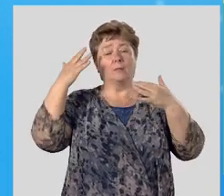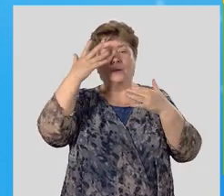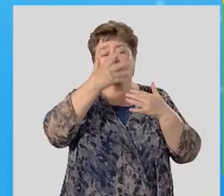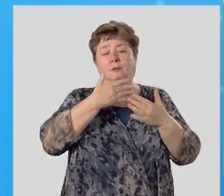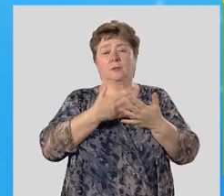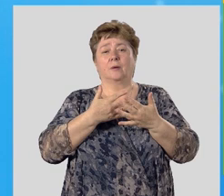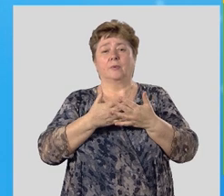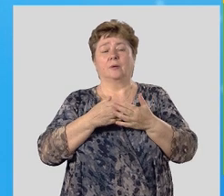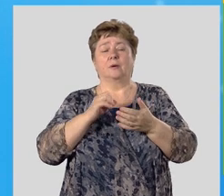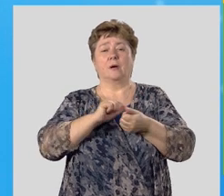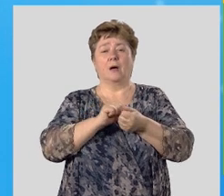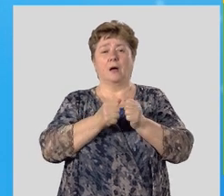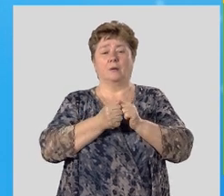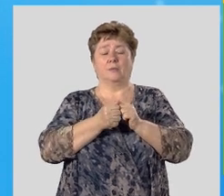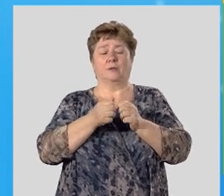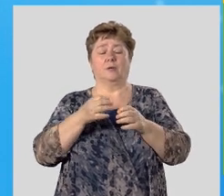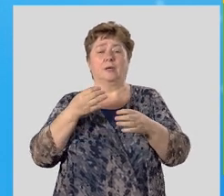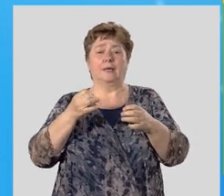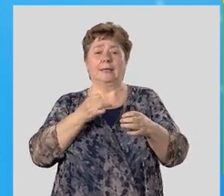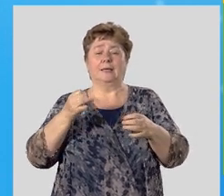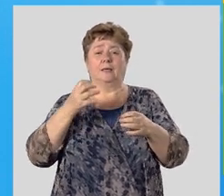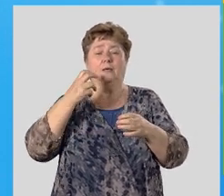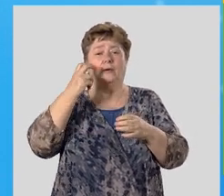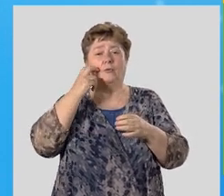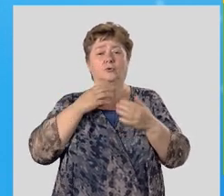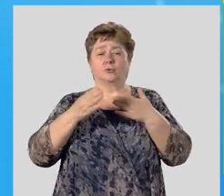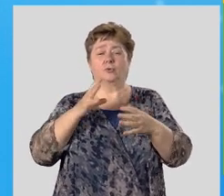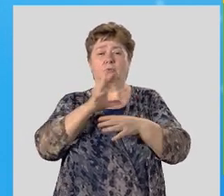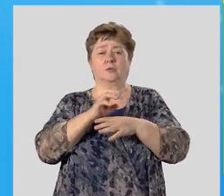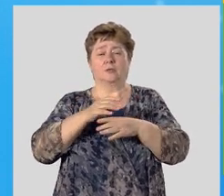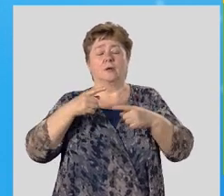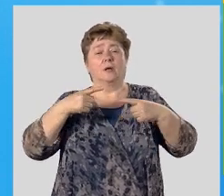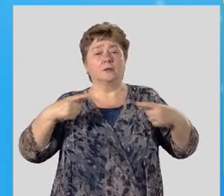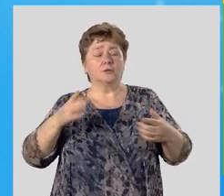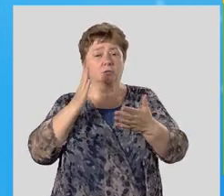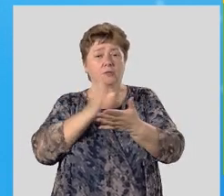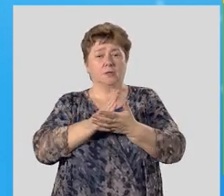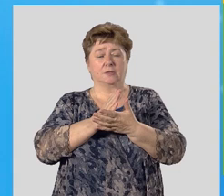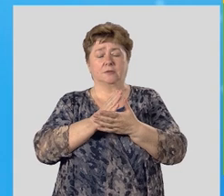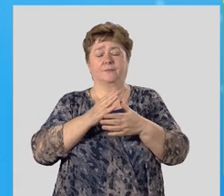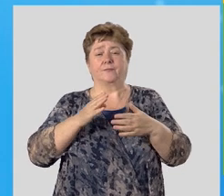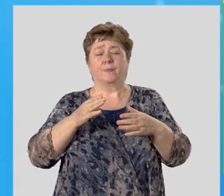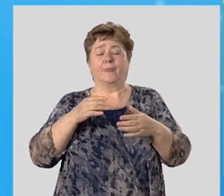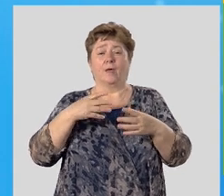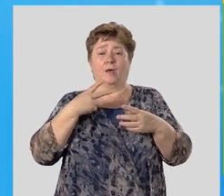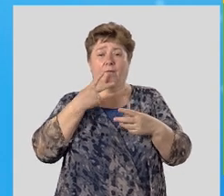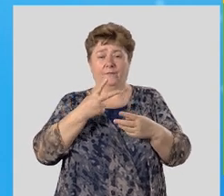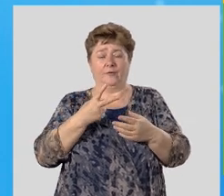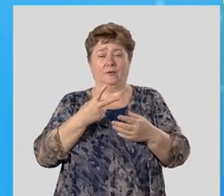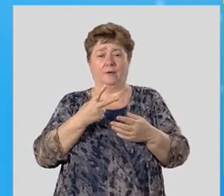представить, ну, например, камень и кошку или собаку. Отличия есть, и они